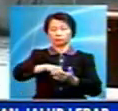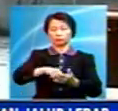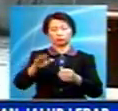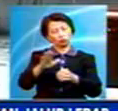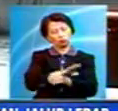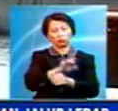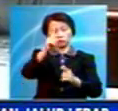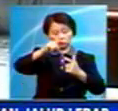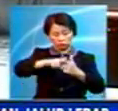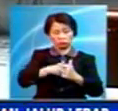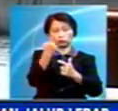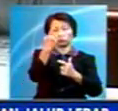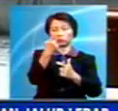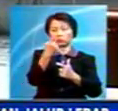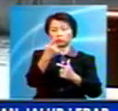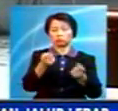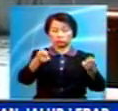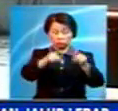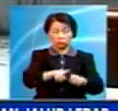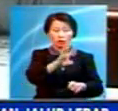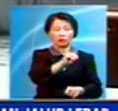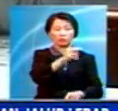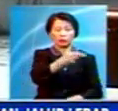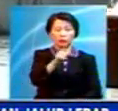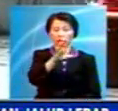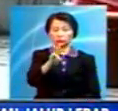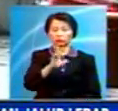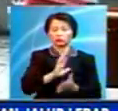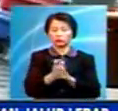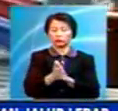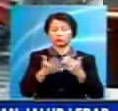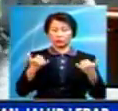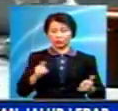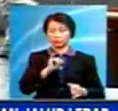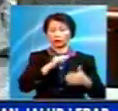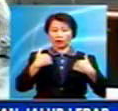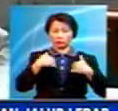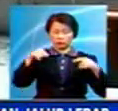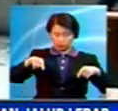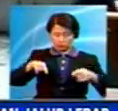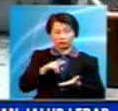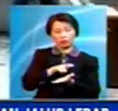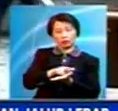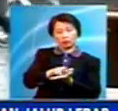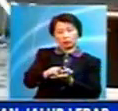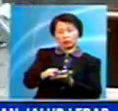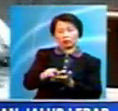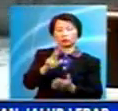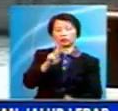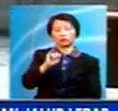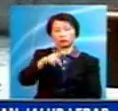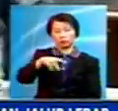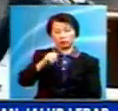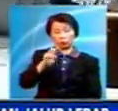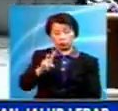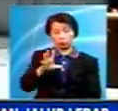genap sebulan tragedi MH17. Jadi saya ketika ini berada di lapangan terbang antarabangsa Schiphol dan